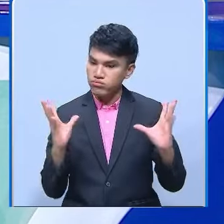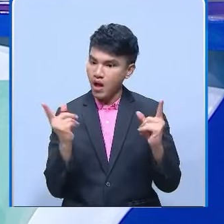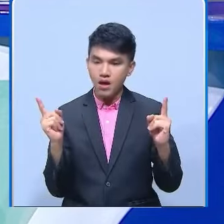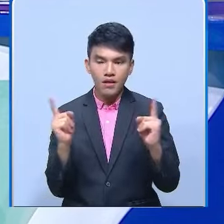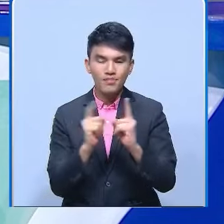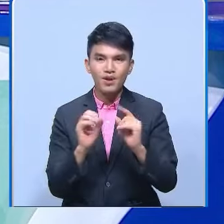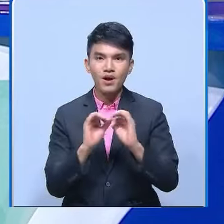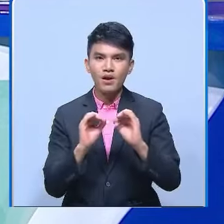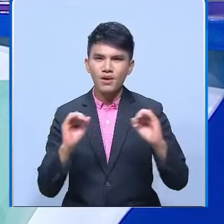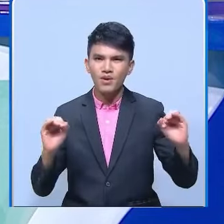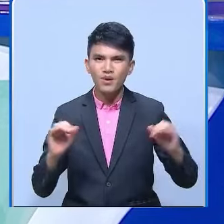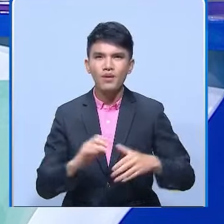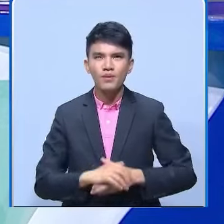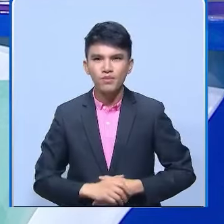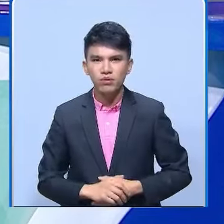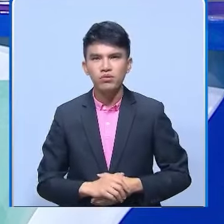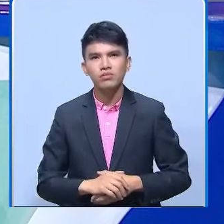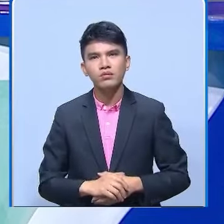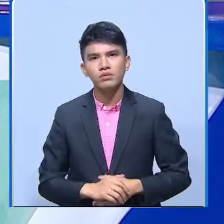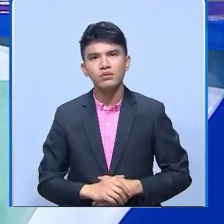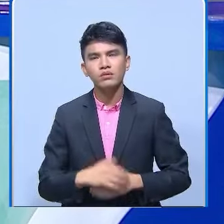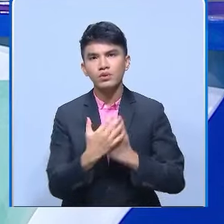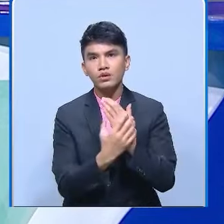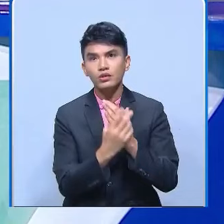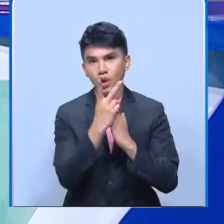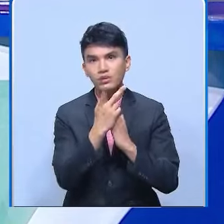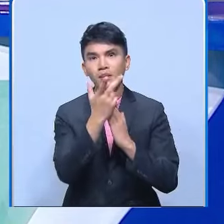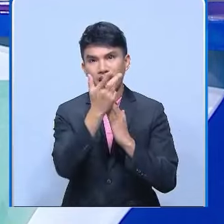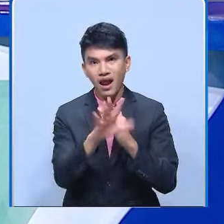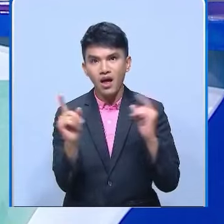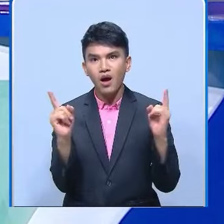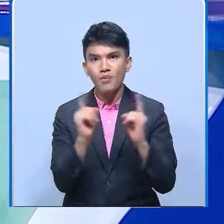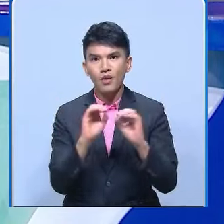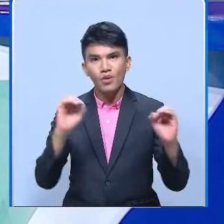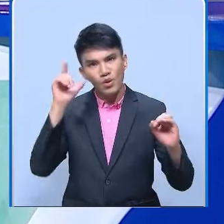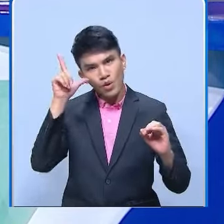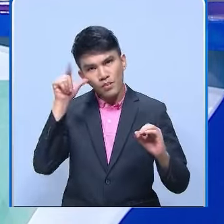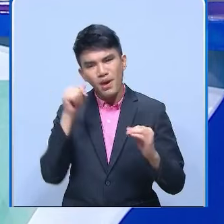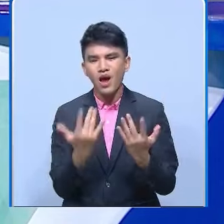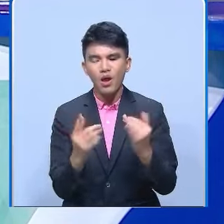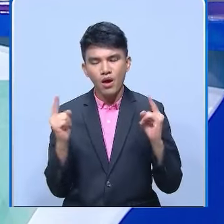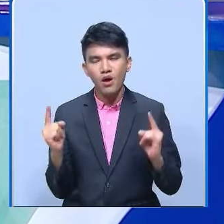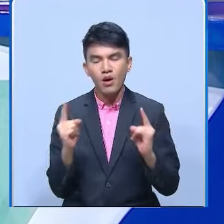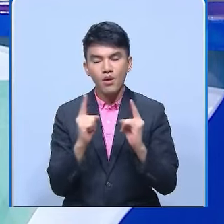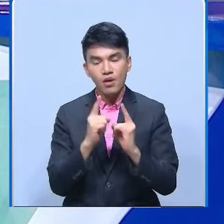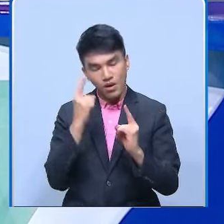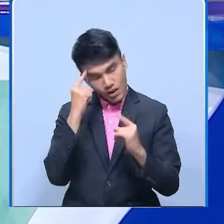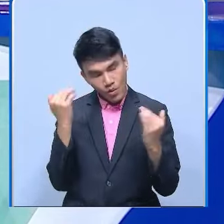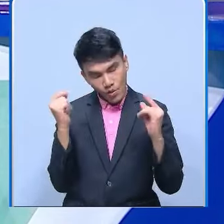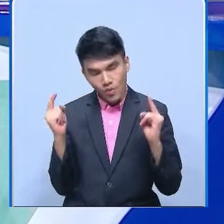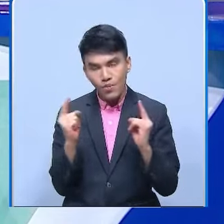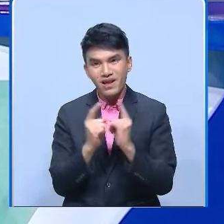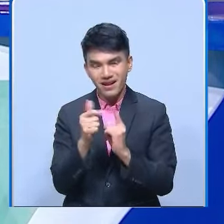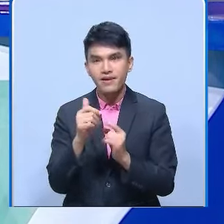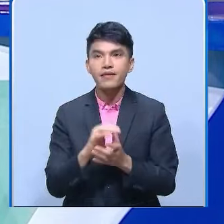เสนอข่าวมาผมไปจัดออนไลน์ด้วยมั้งตอนนั้นประมาณสัก 2อาทิตย์ะแม่เยังรอด้วยความหวังทุกวันว่ามันจะมีปาฏิหาริย์ที่ลูกเขาจะกลับ